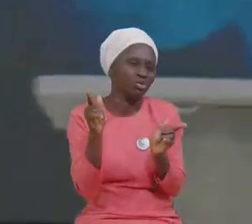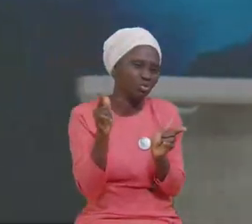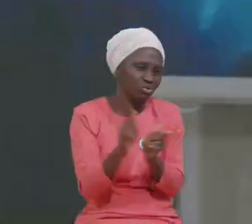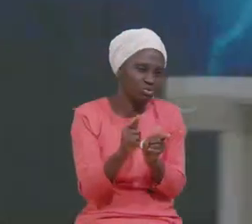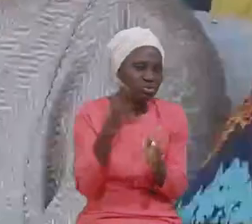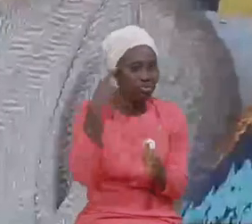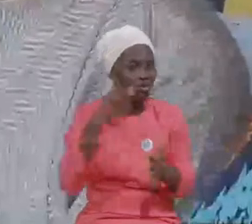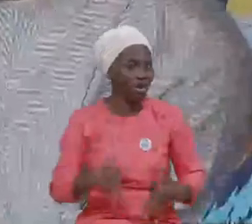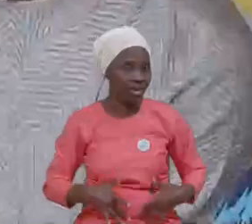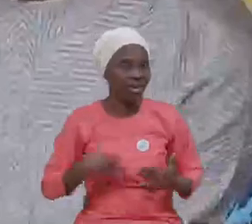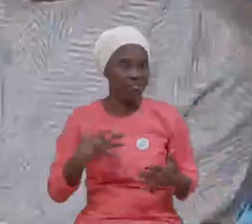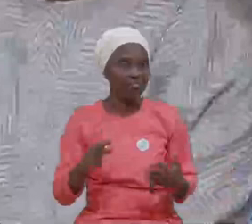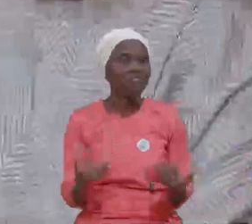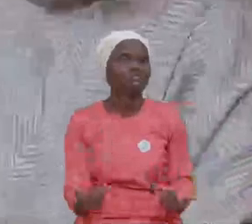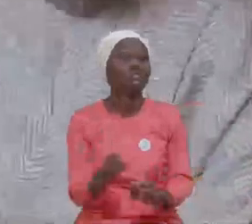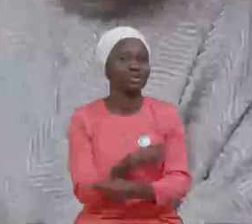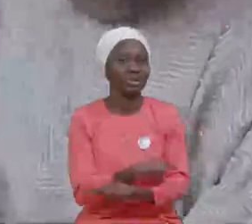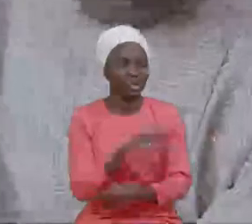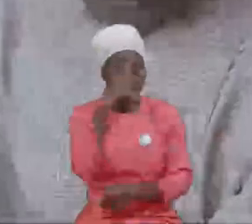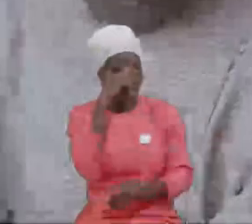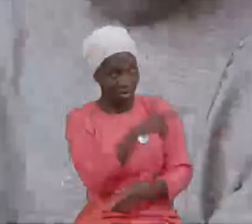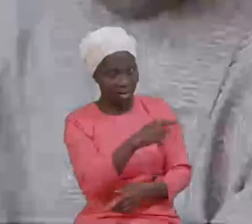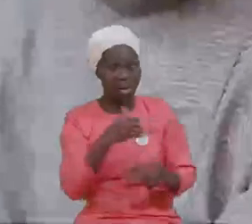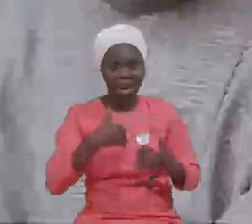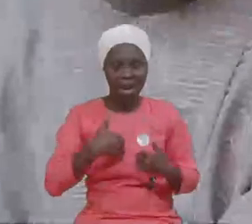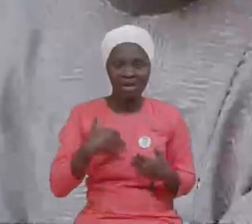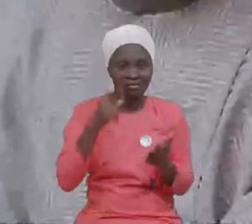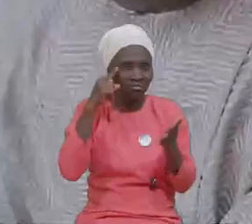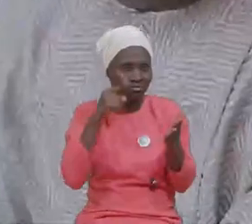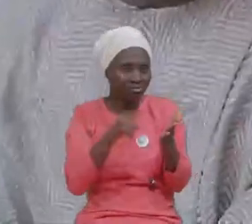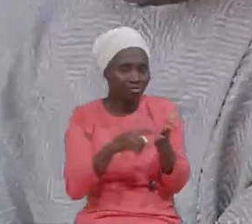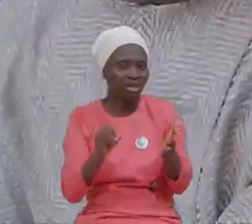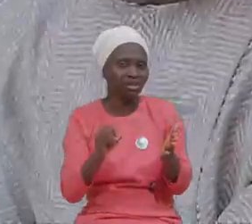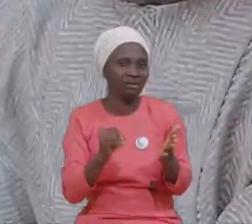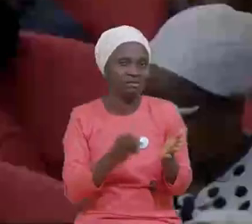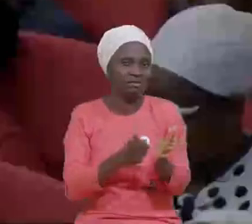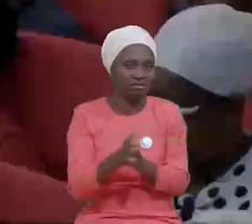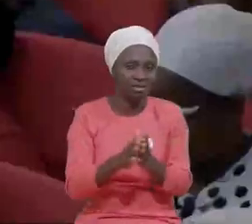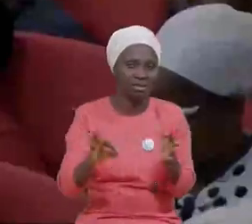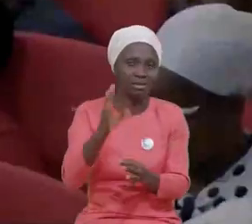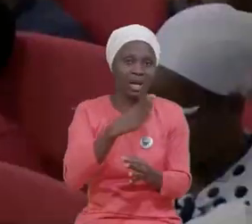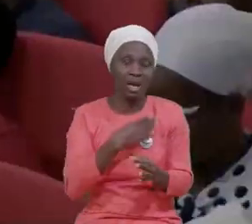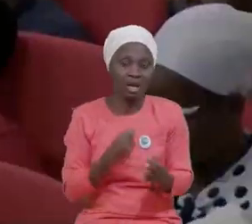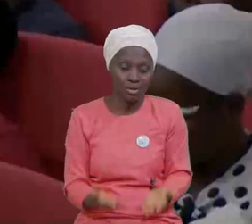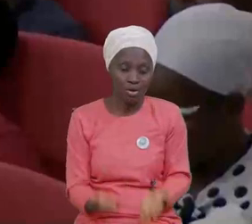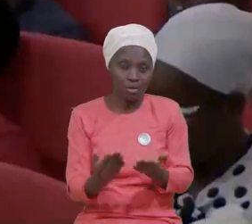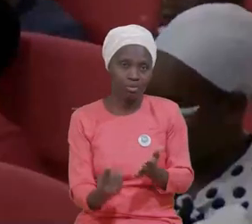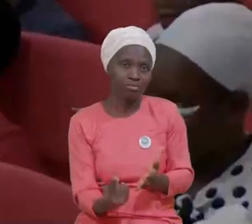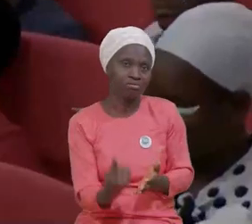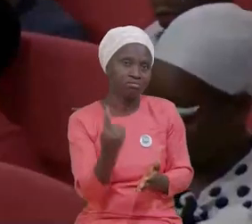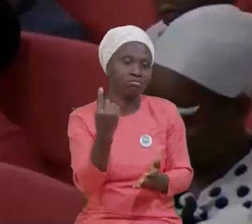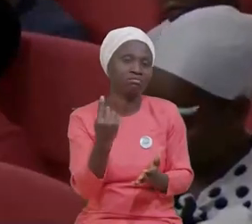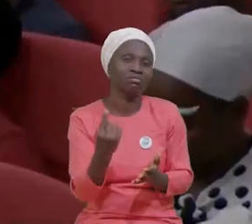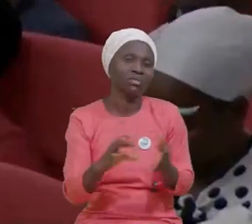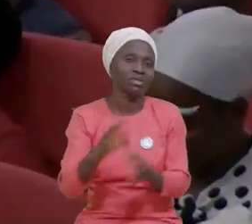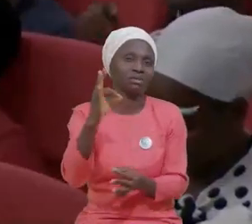trop petit pour la vie d'aujourd'hui. Il a un esprit observateur, un esprit